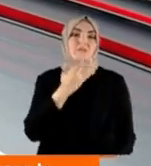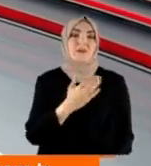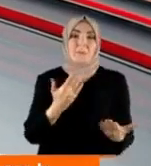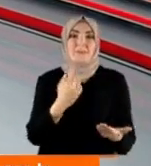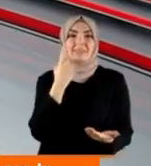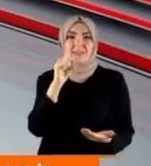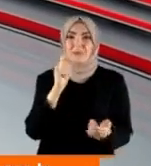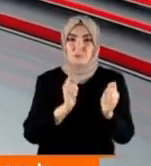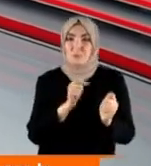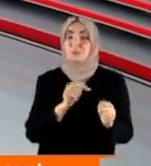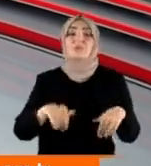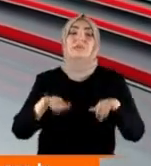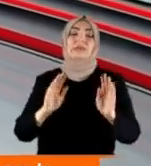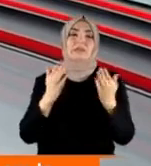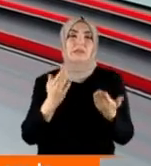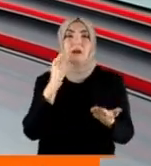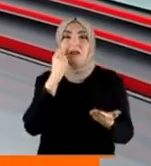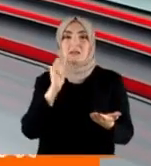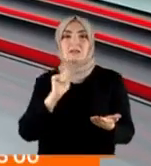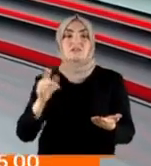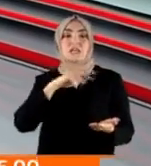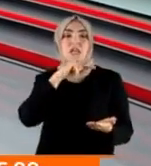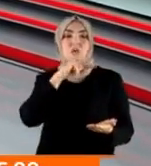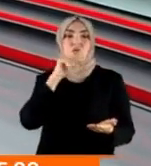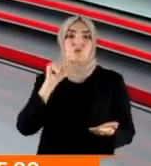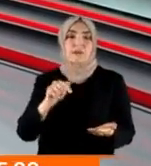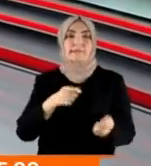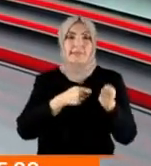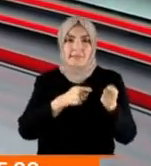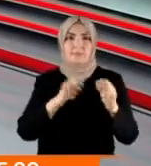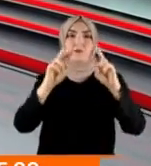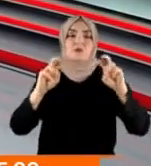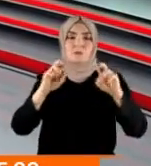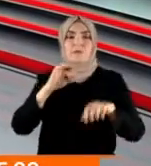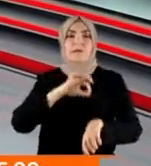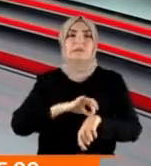Ankara Keçiören Eğitim ve Araştırma Hastanesi'nde kayda geçen o rezaleti hatırlayın. Hasta